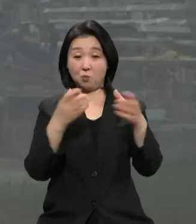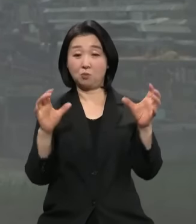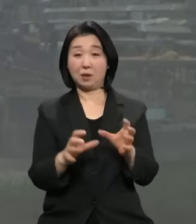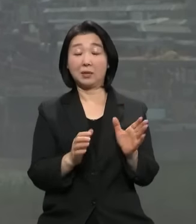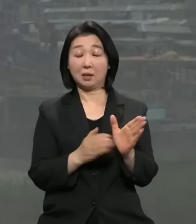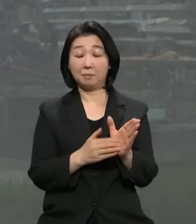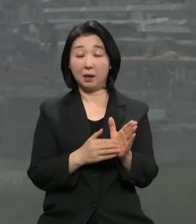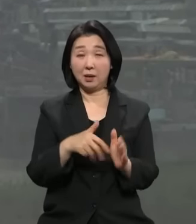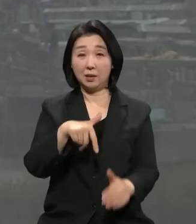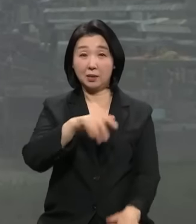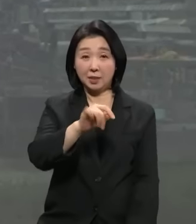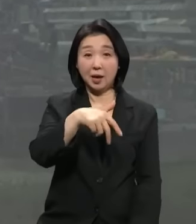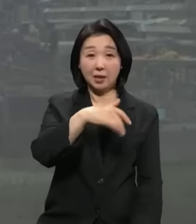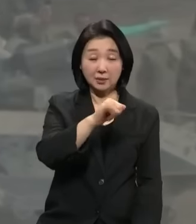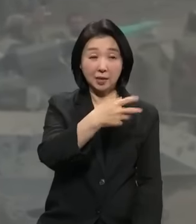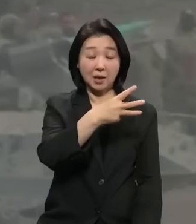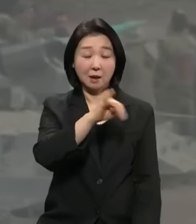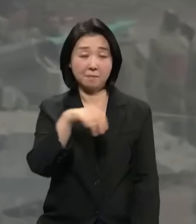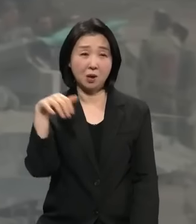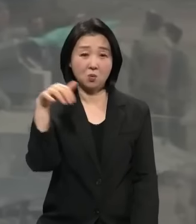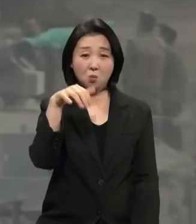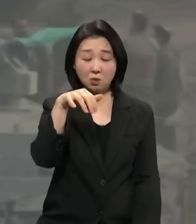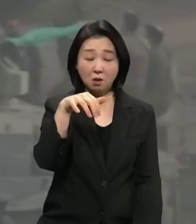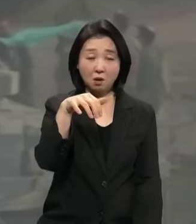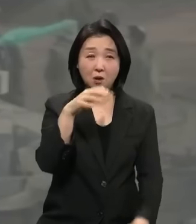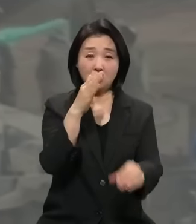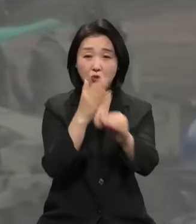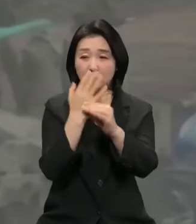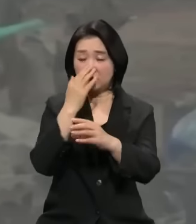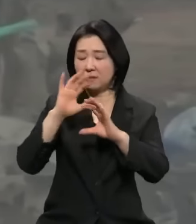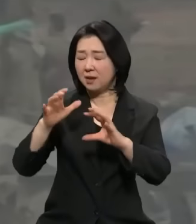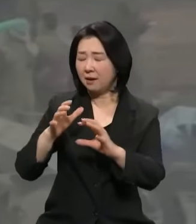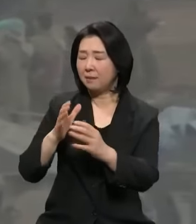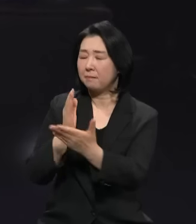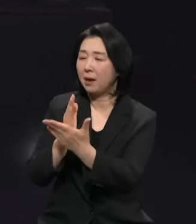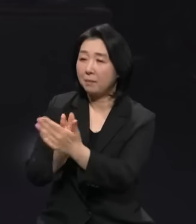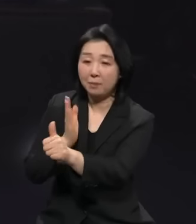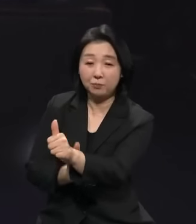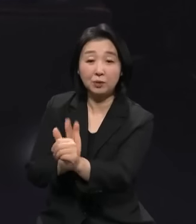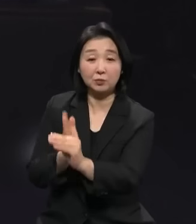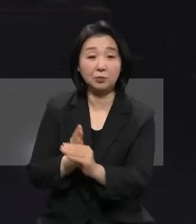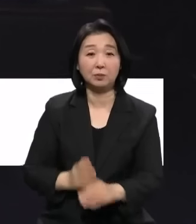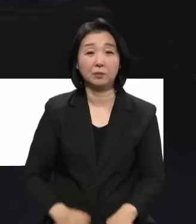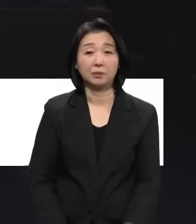가자지구 파에 대한 전면 공격을 준비하고 있는 이스라엘을 말리고 나섰습니다